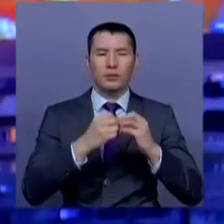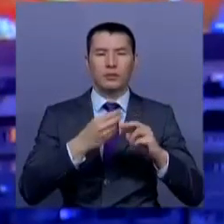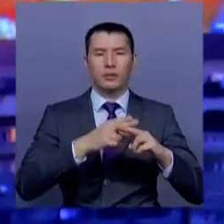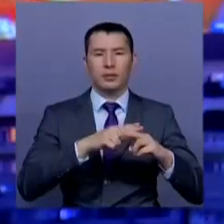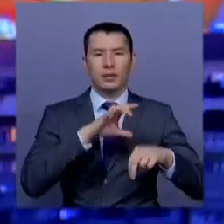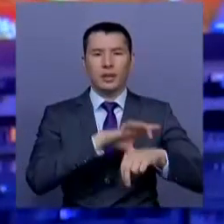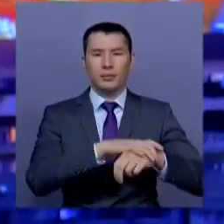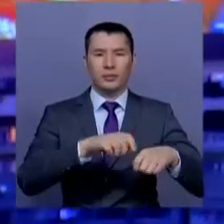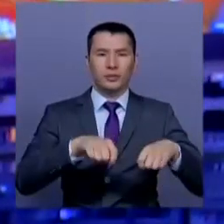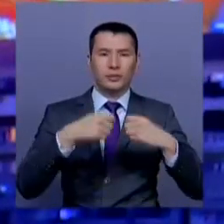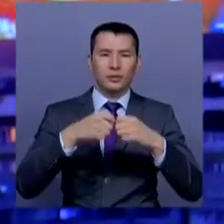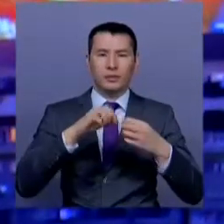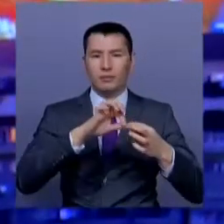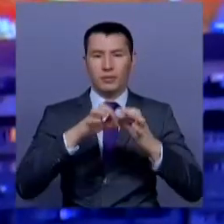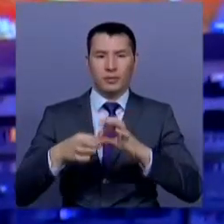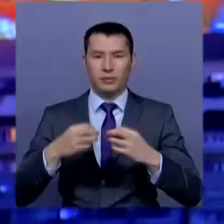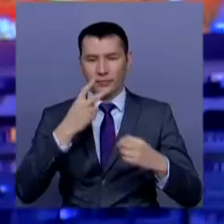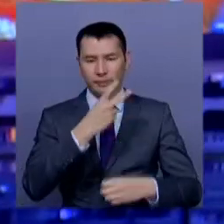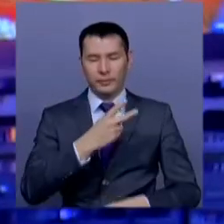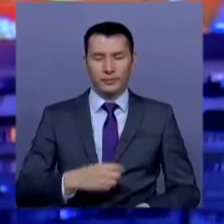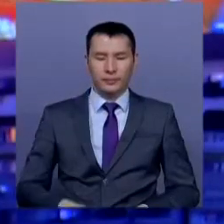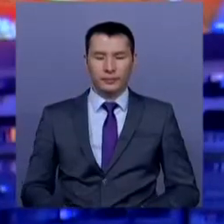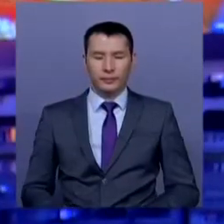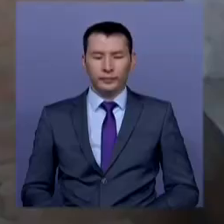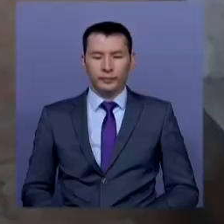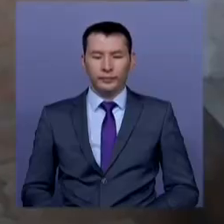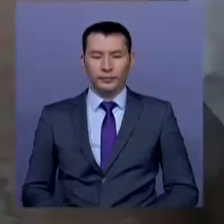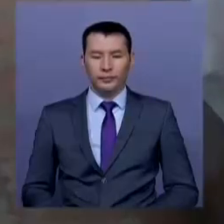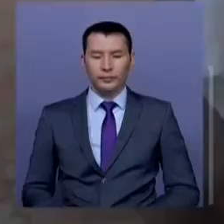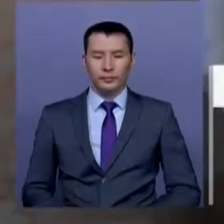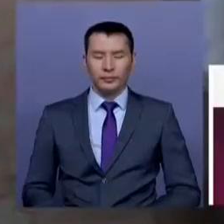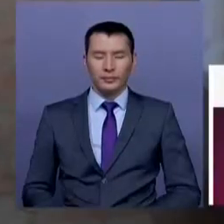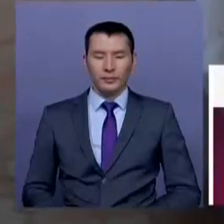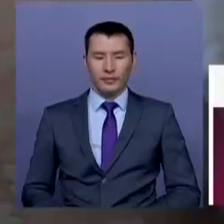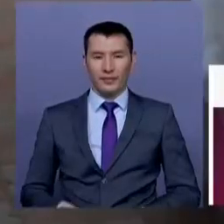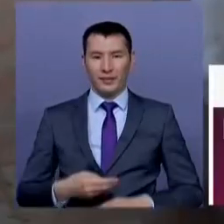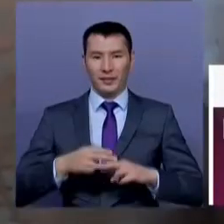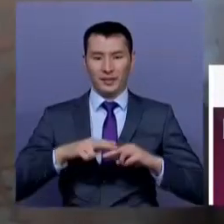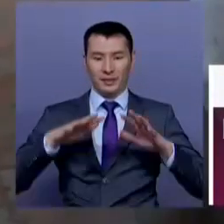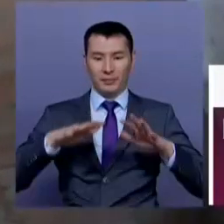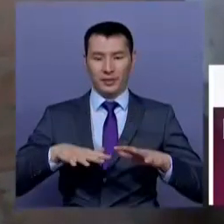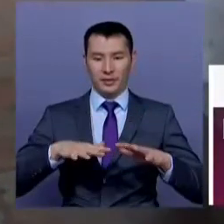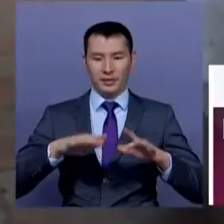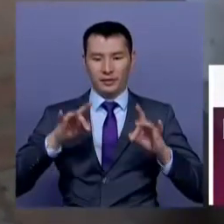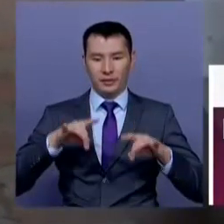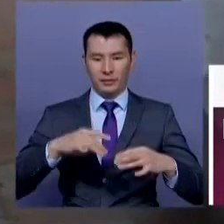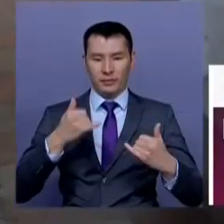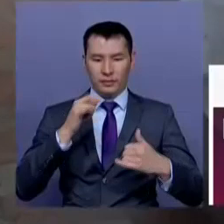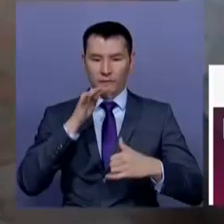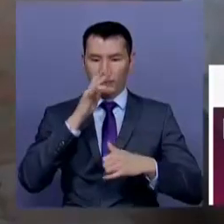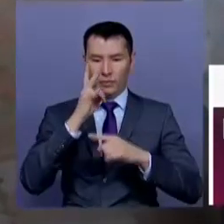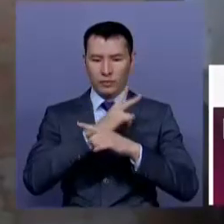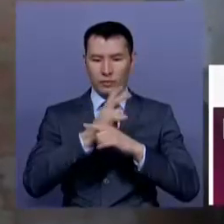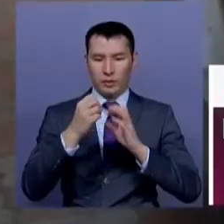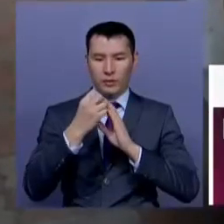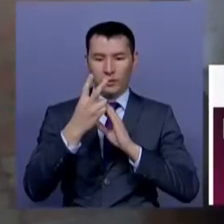очередной ревизии подробнее расскажет Аян Рафина Рикбаева. В данном кафе нарушение налицо. Сейчас время уже 12 ночи,